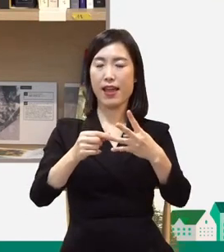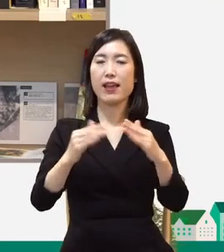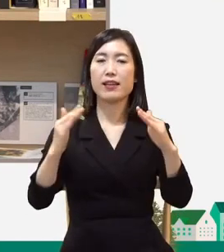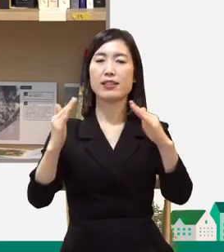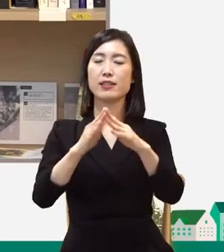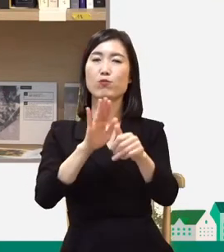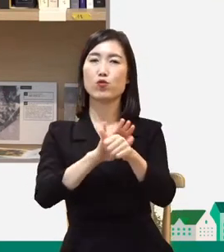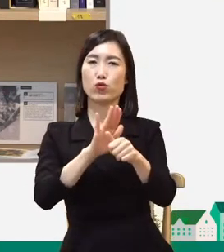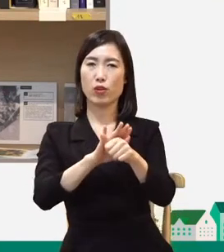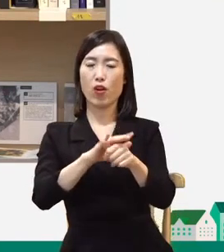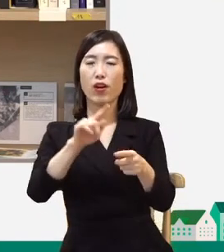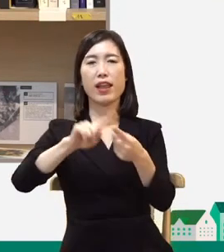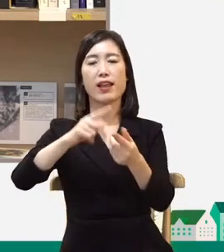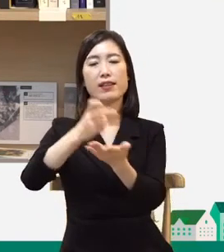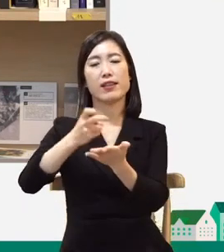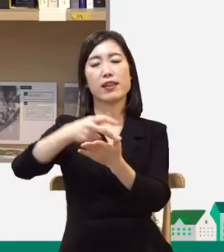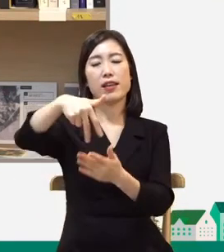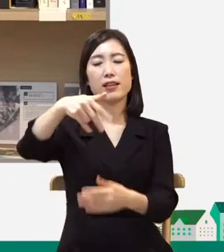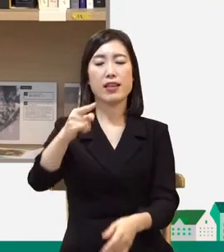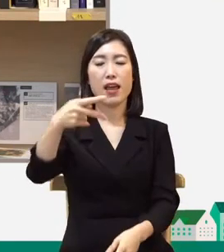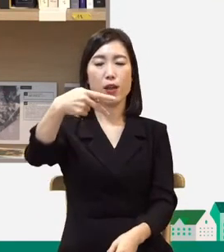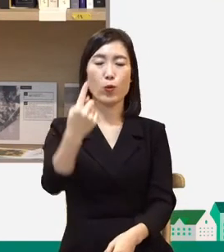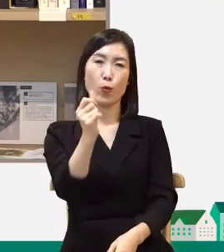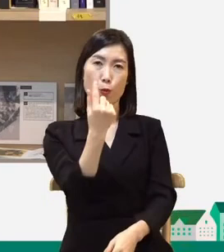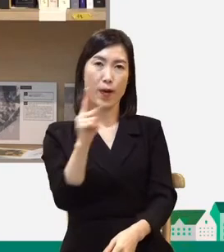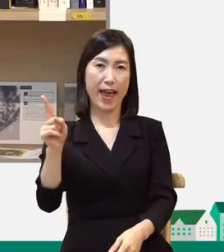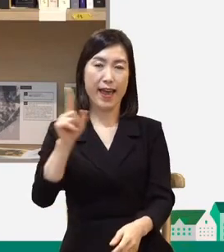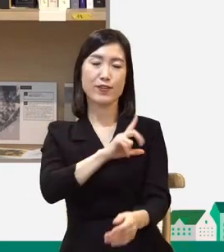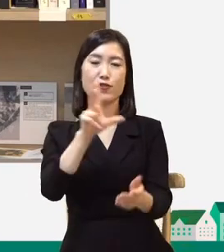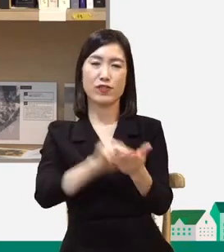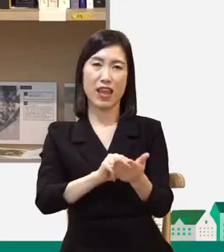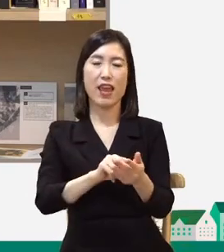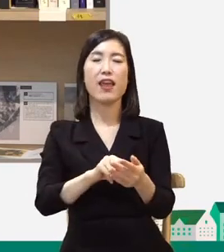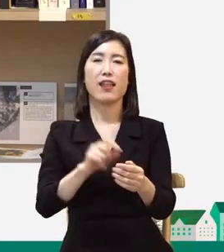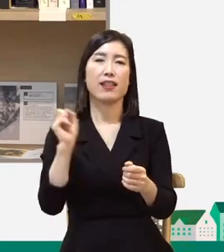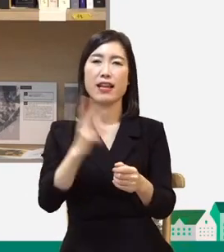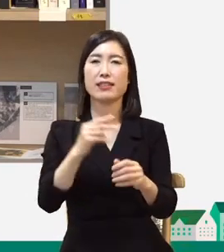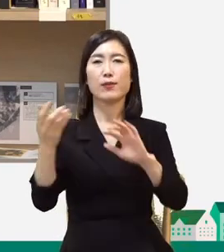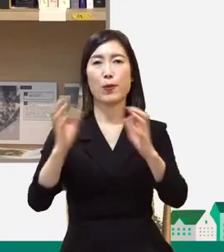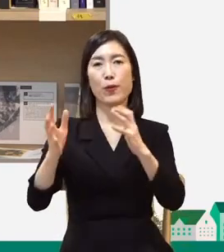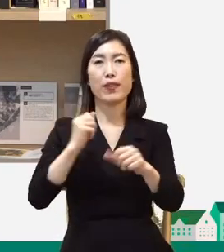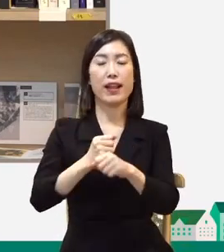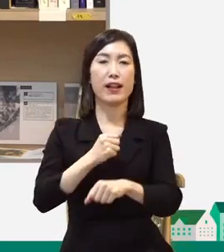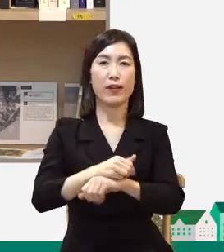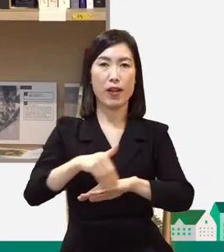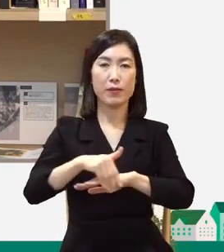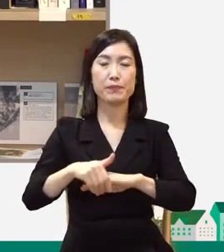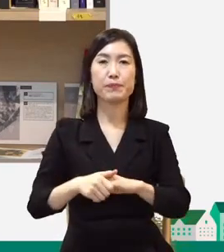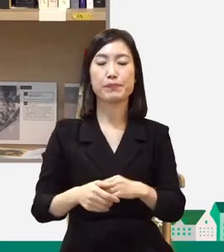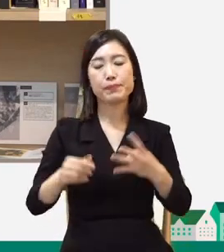지원주택의 제도화에 대한 논의라는 세션으로 시작을 하려고 하고요. 저희